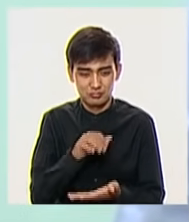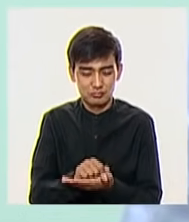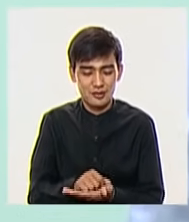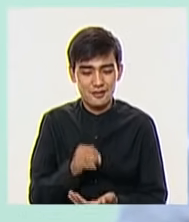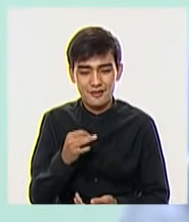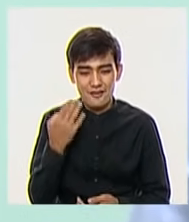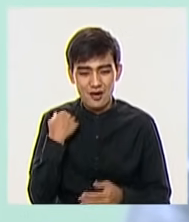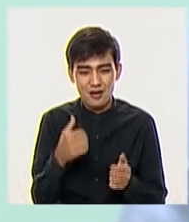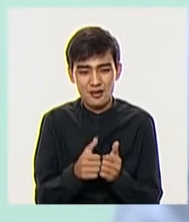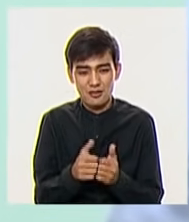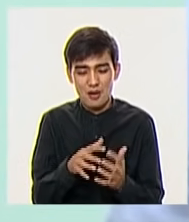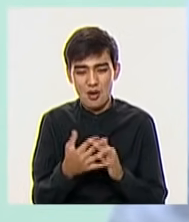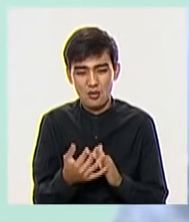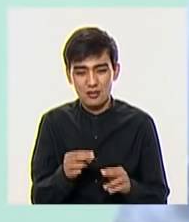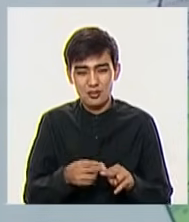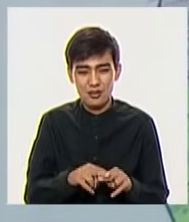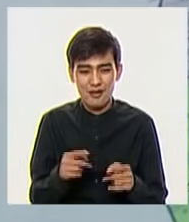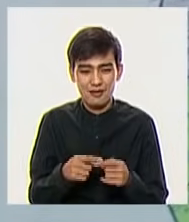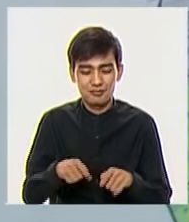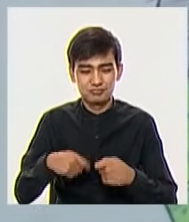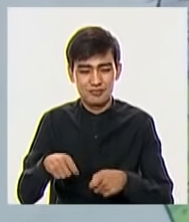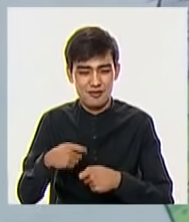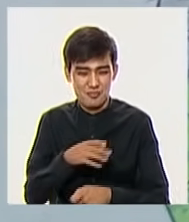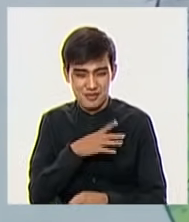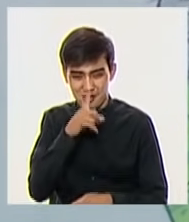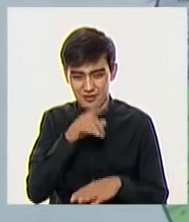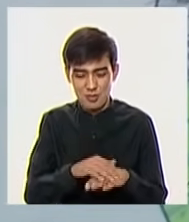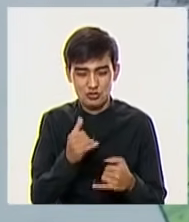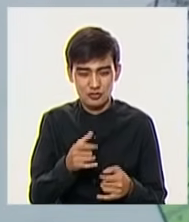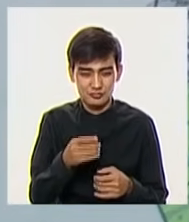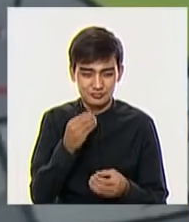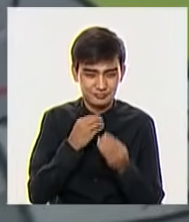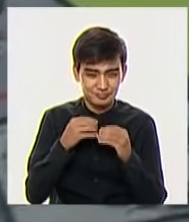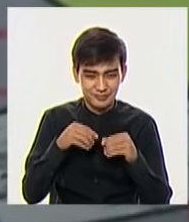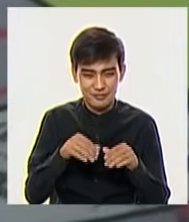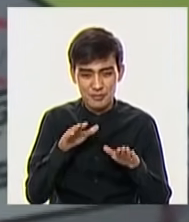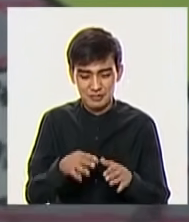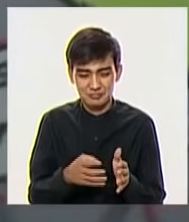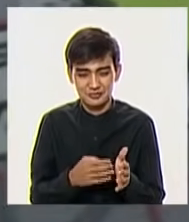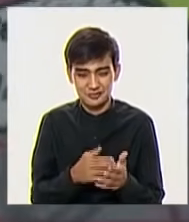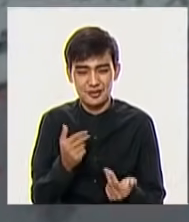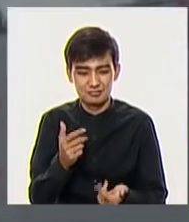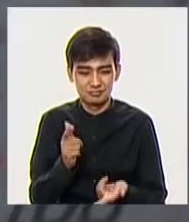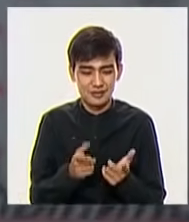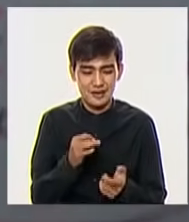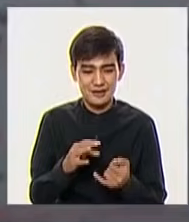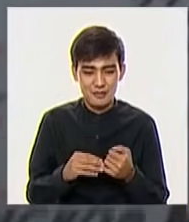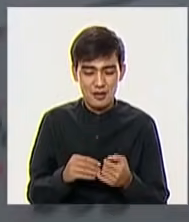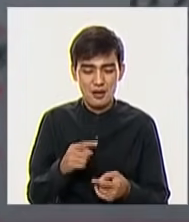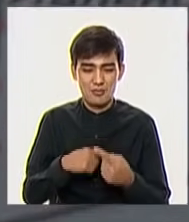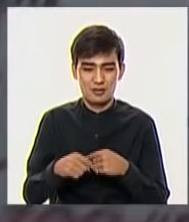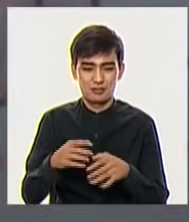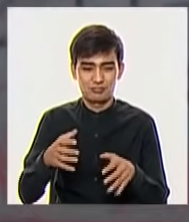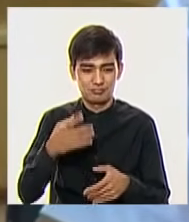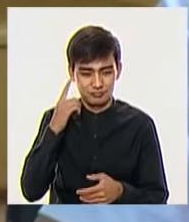Ал кезінде ауылдың маңындағы жерлерді жалға беріп жіберген әкімдіктегілер енді жайылым жетпейтінін мойындап отыр. Сондықтан телімдерді қайтадан қайтарып